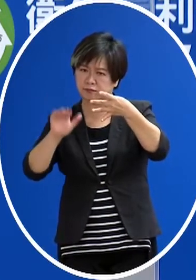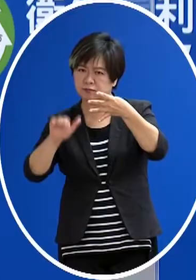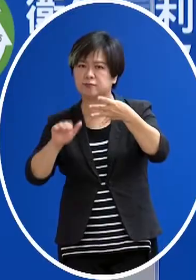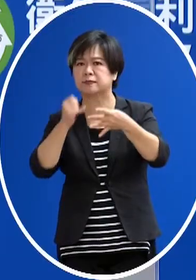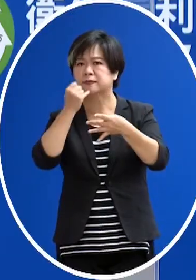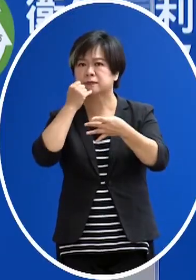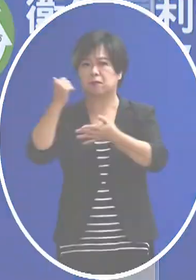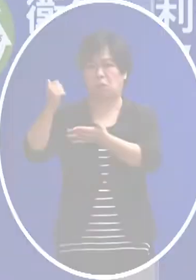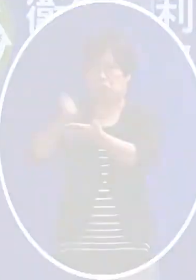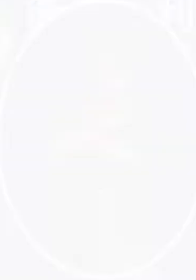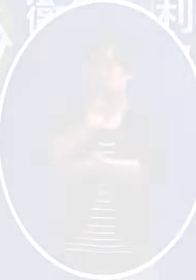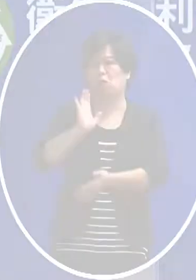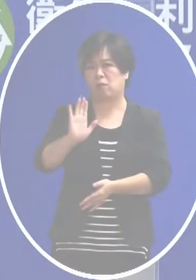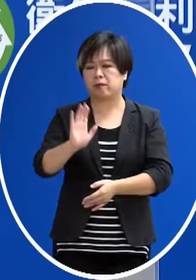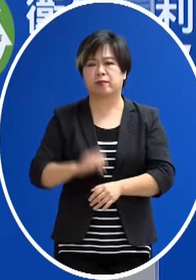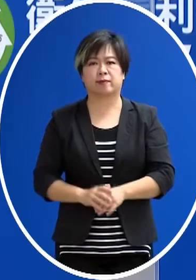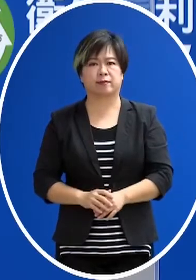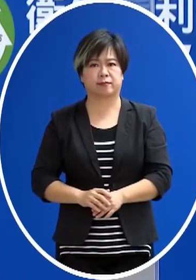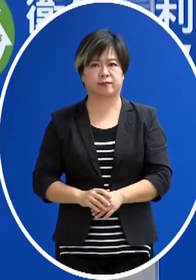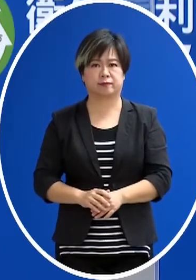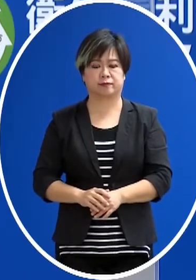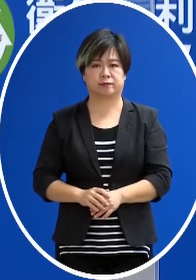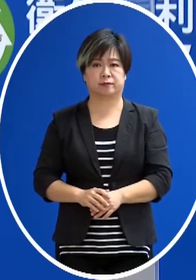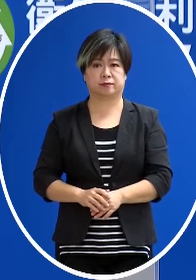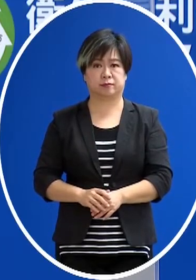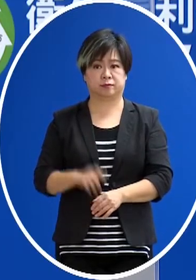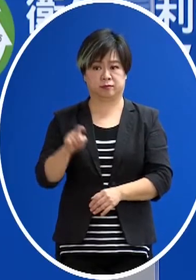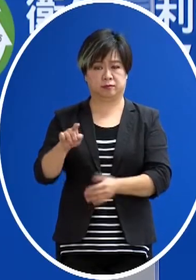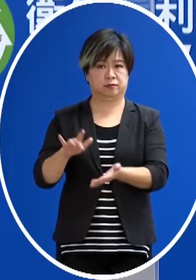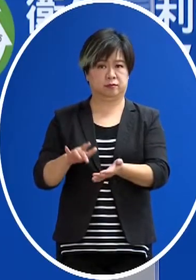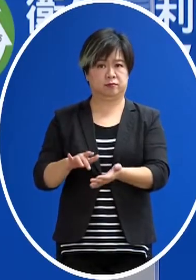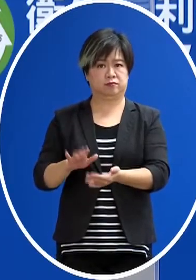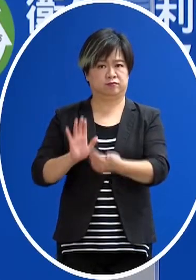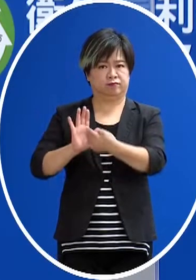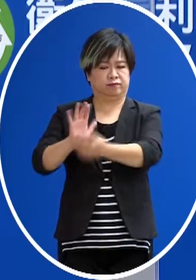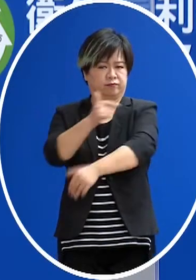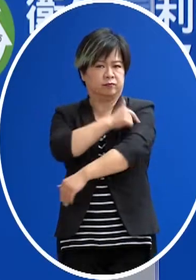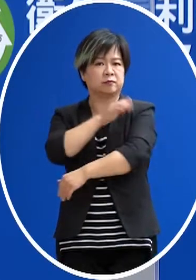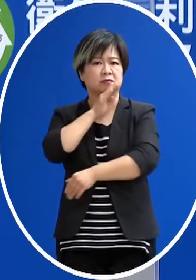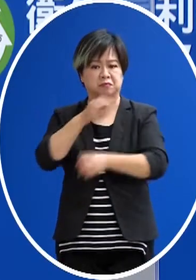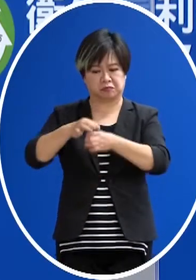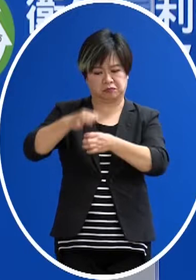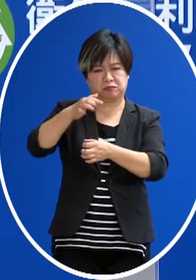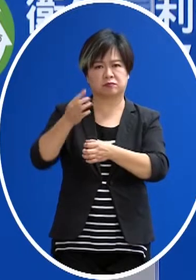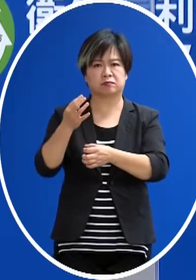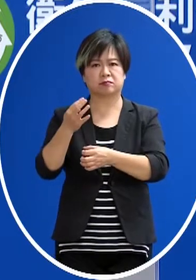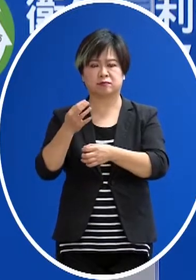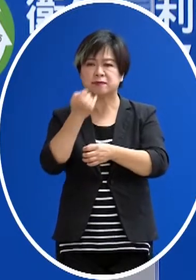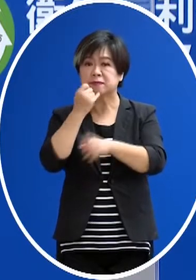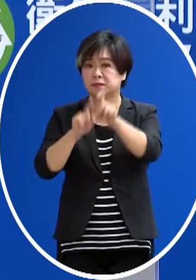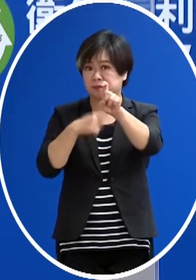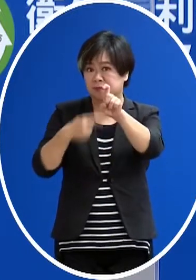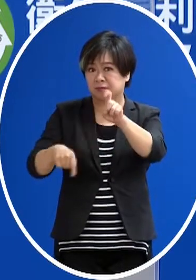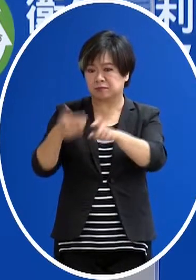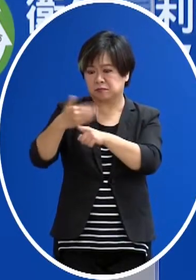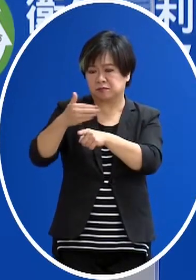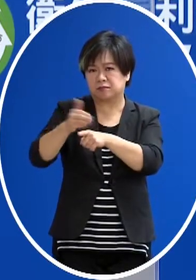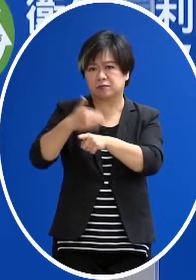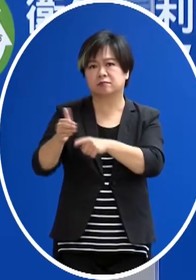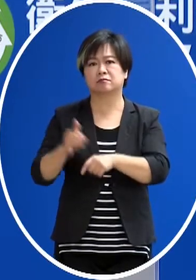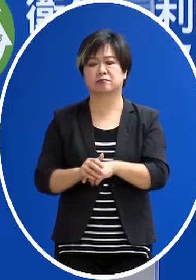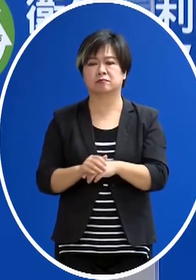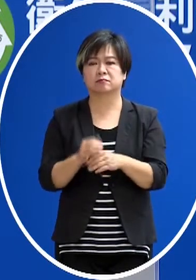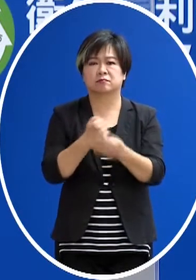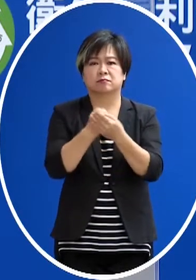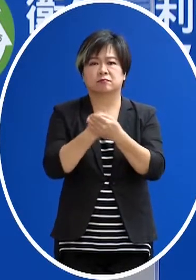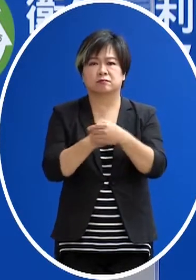开始供货。那该剂哈该剂疫苗是为多剂型包装，每瓶10人份，存放于负20度C，